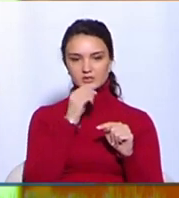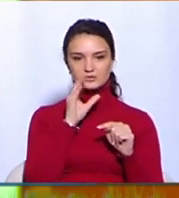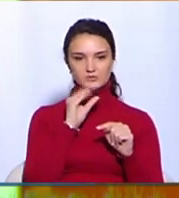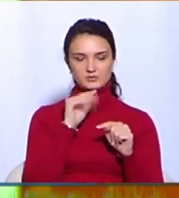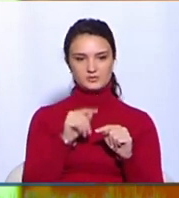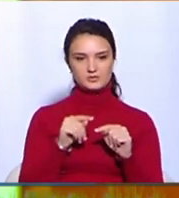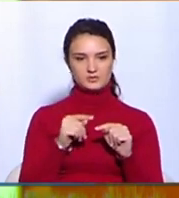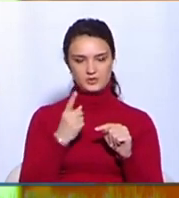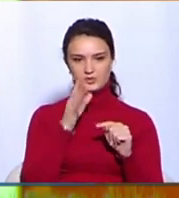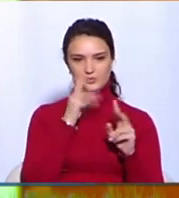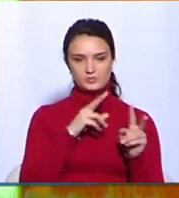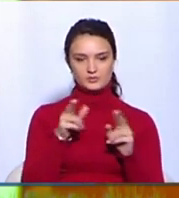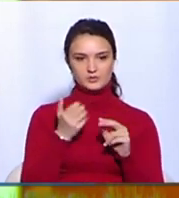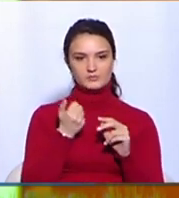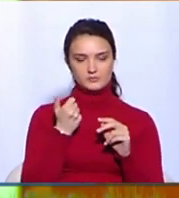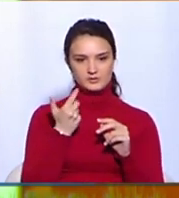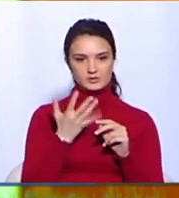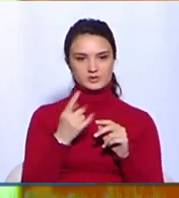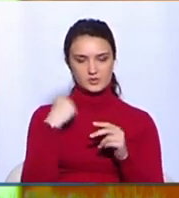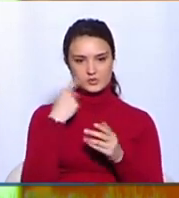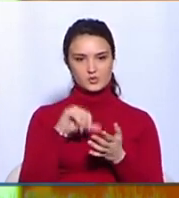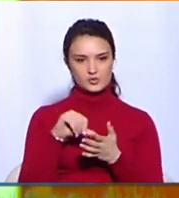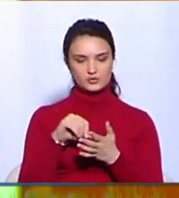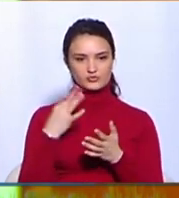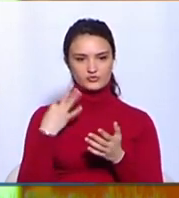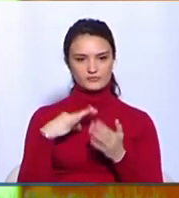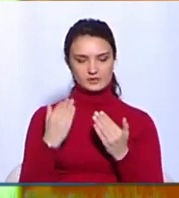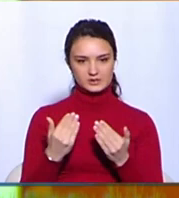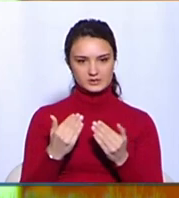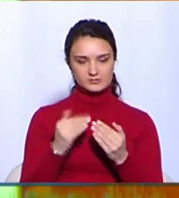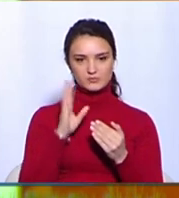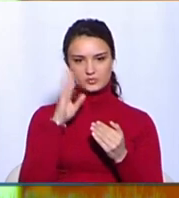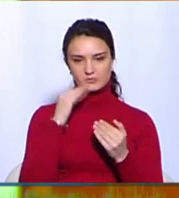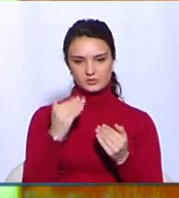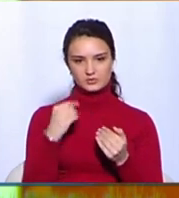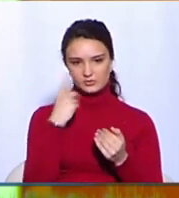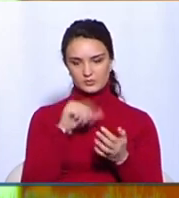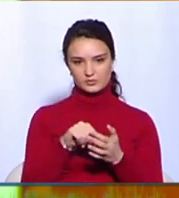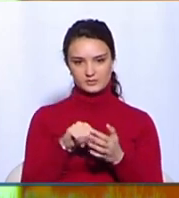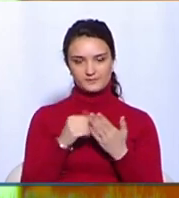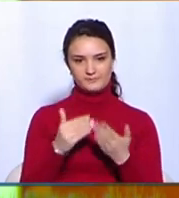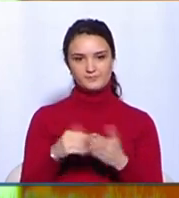როდესაც ერთდროულად რამდენიმე როლი გვეკისრება, შვილის როლიც, მშობლის როლიც,